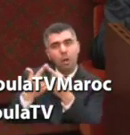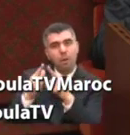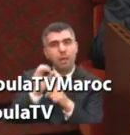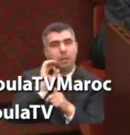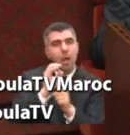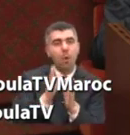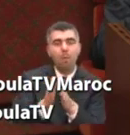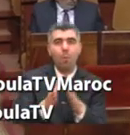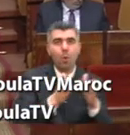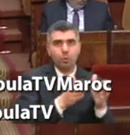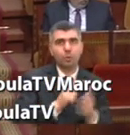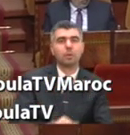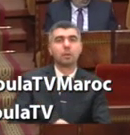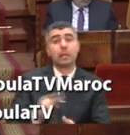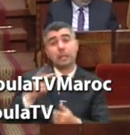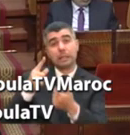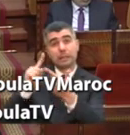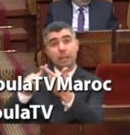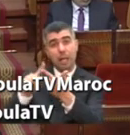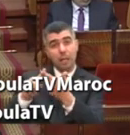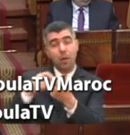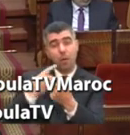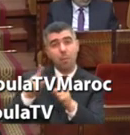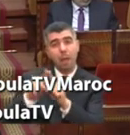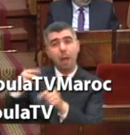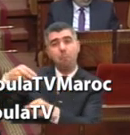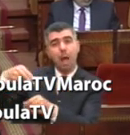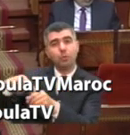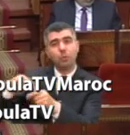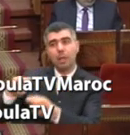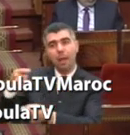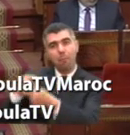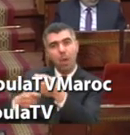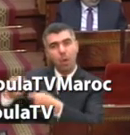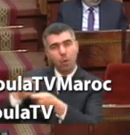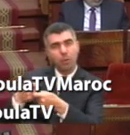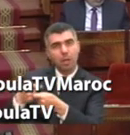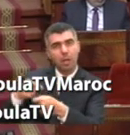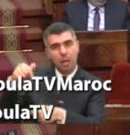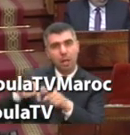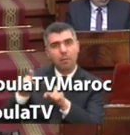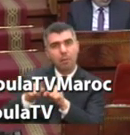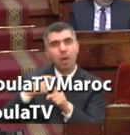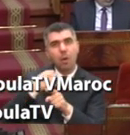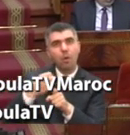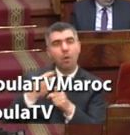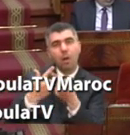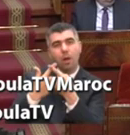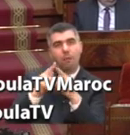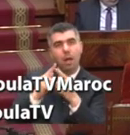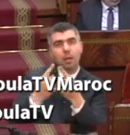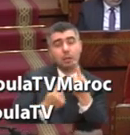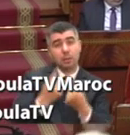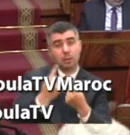خاصة. الأمر الثاني سيد الوزير، هاد المحطات ديال الوقود، كنلقاو بعض المحطات الوقود على خط السيار خط واحد